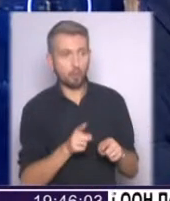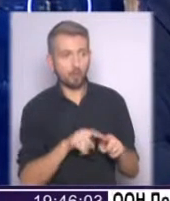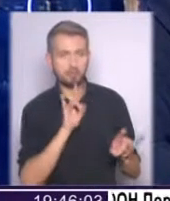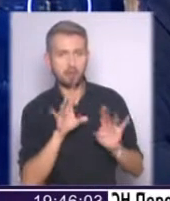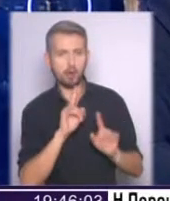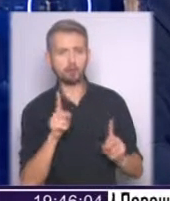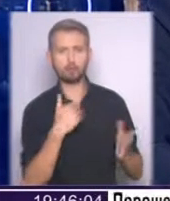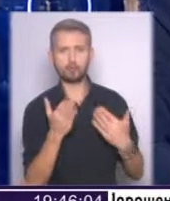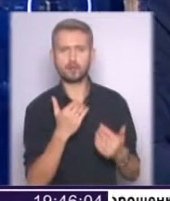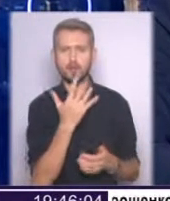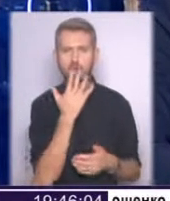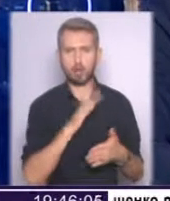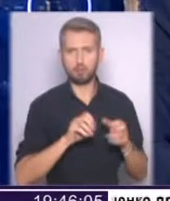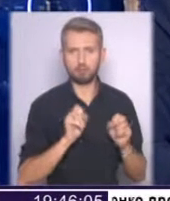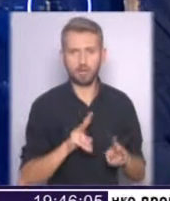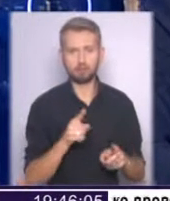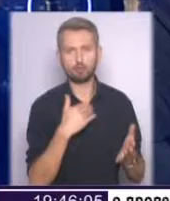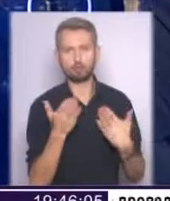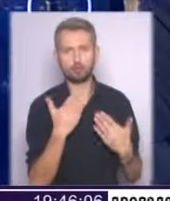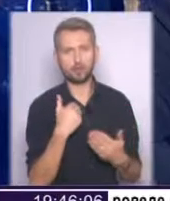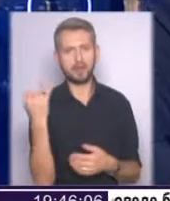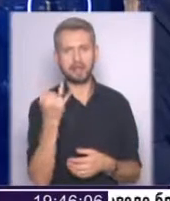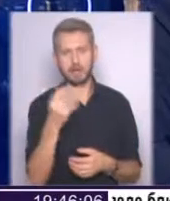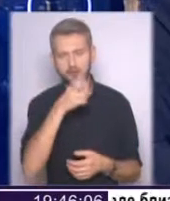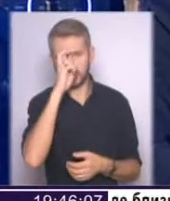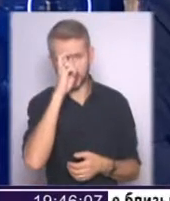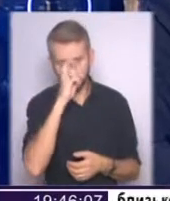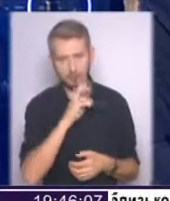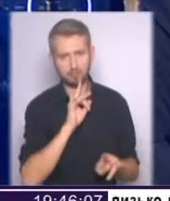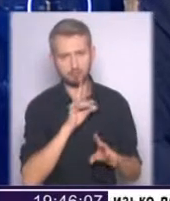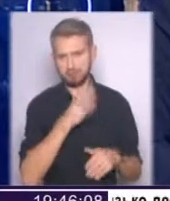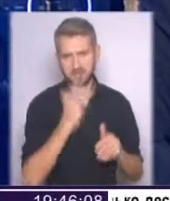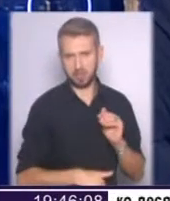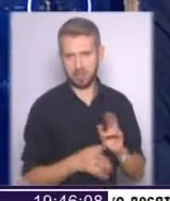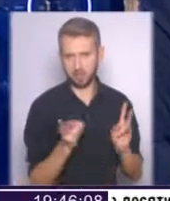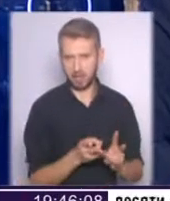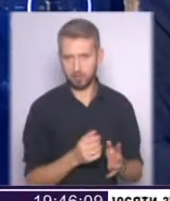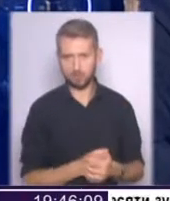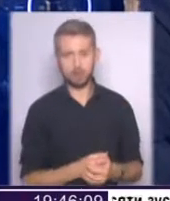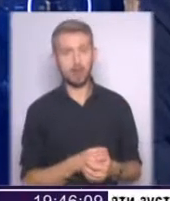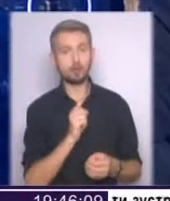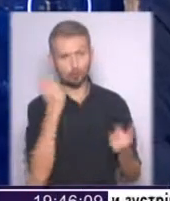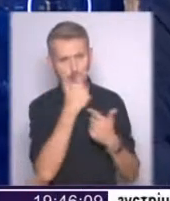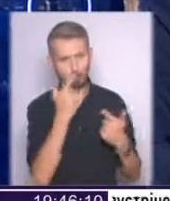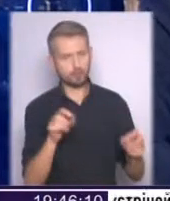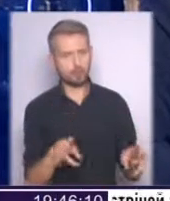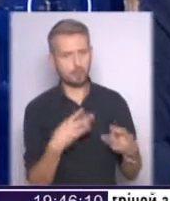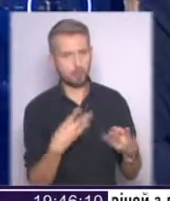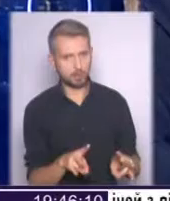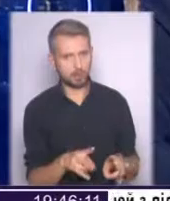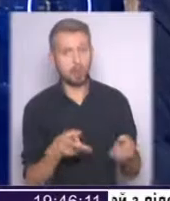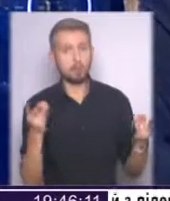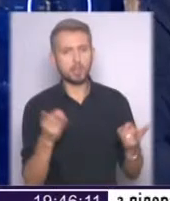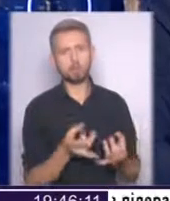що стосується національної безпеки, що стосується інтересів держави, припиняти. Цього розголошувати не потрібно.